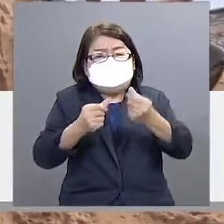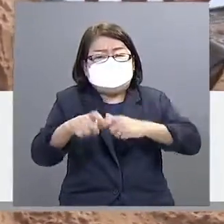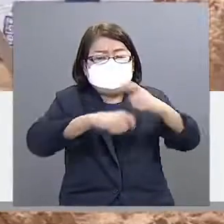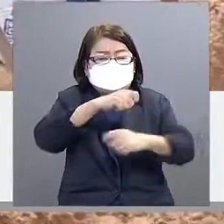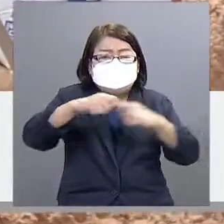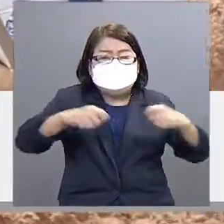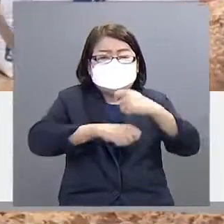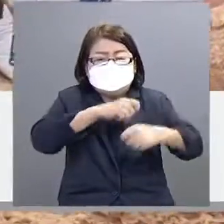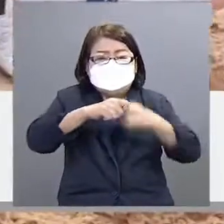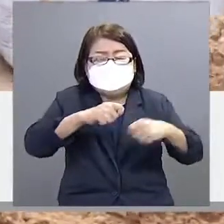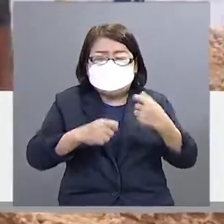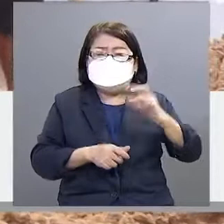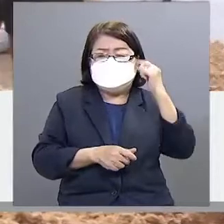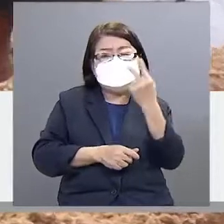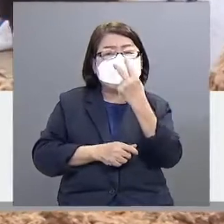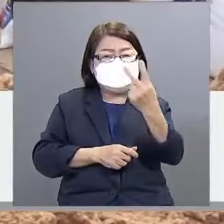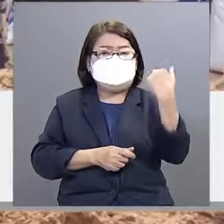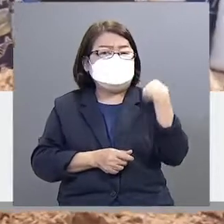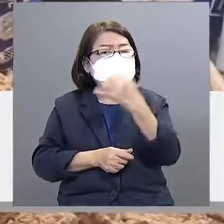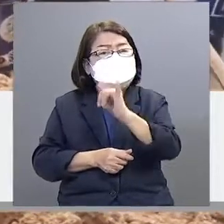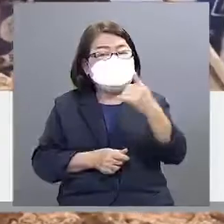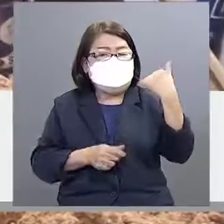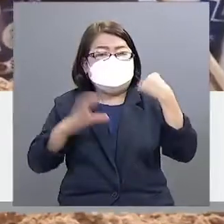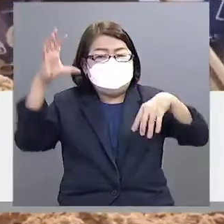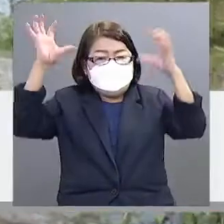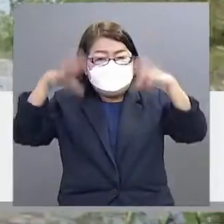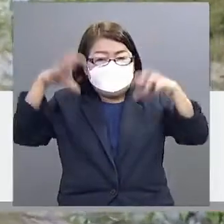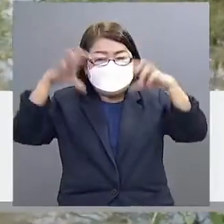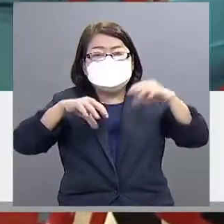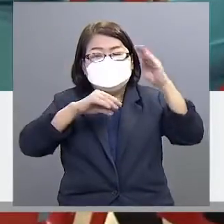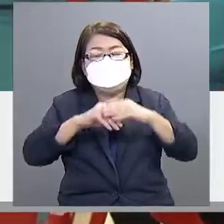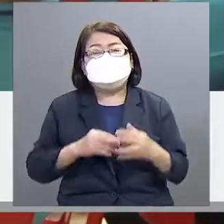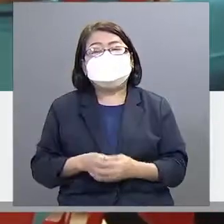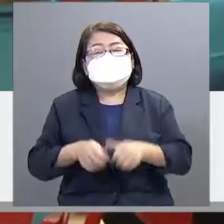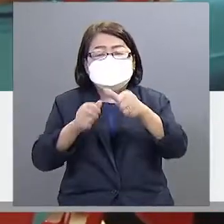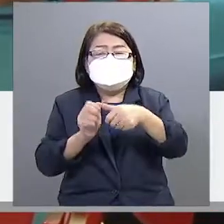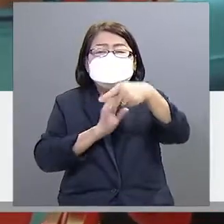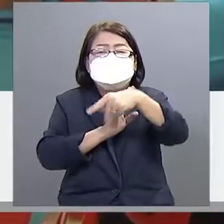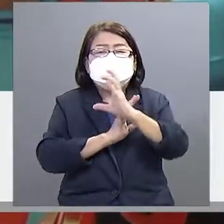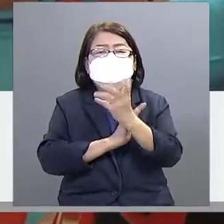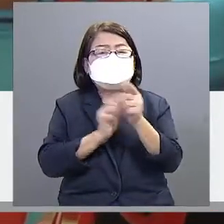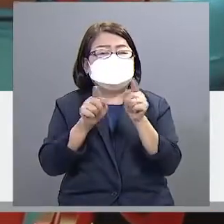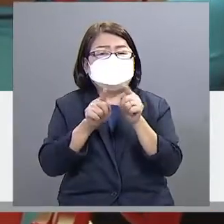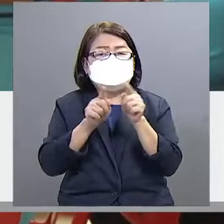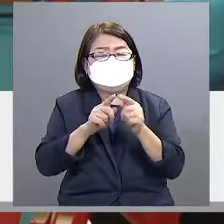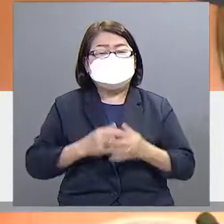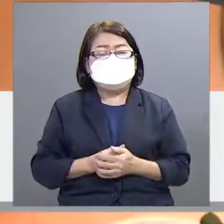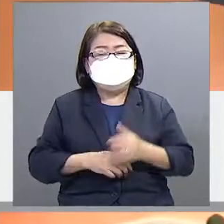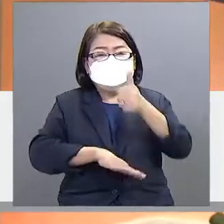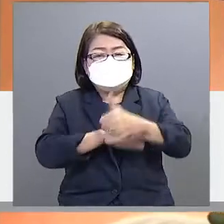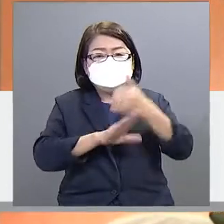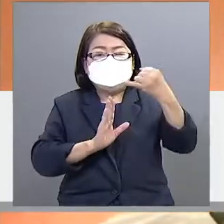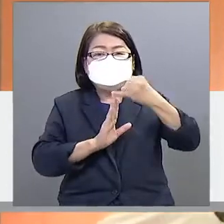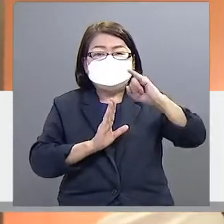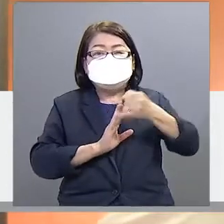ว่าคงจะมีน้ำลงมาสมทบอีกเรื่อยๆที่จังหวัดพิษณุโลกนายรณชัยจิตรวิเศษมีแต่ผู้ว่าราชการจังหวัดและ